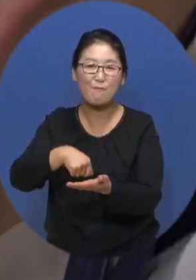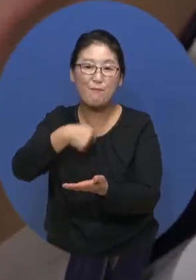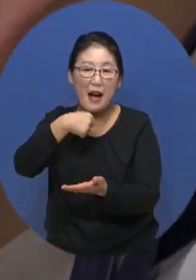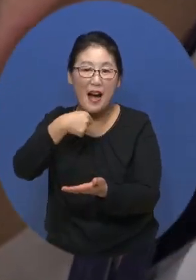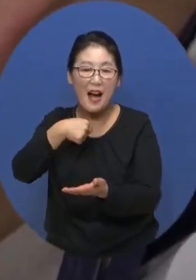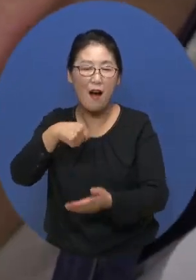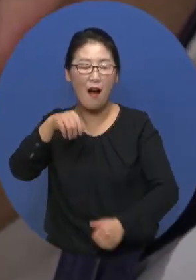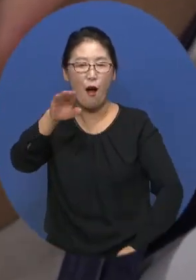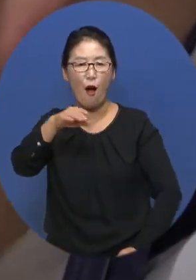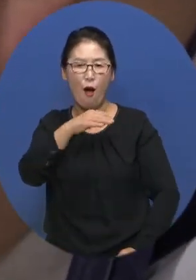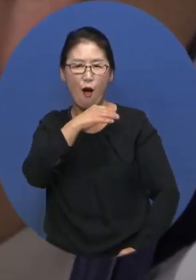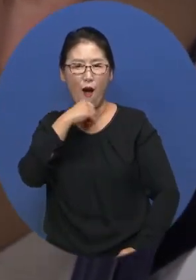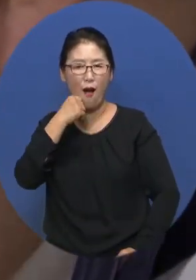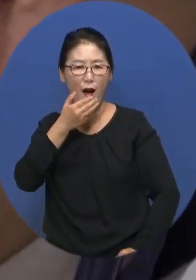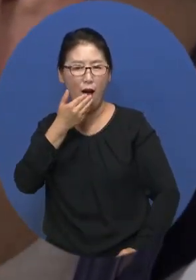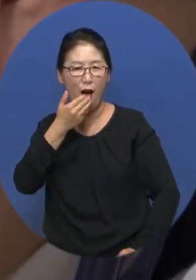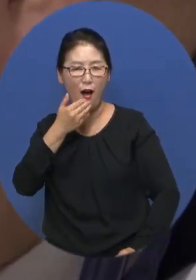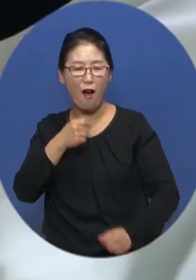CF 들어오겠어요.